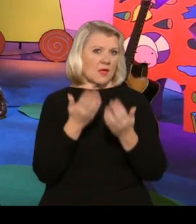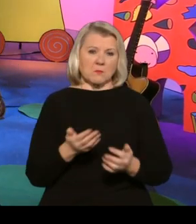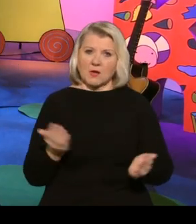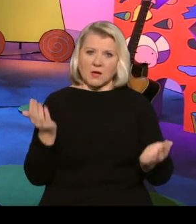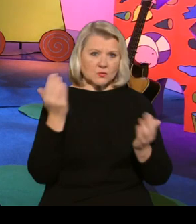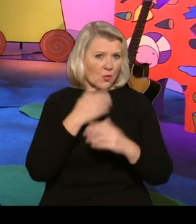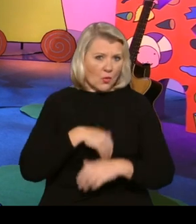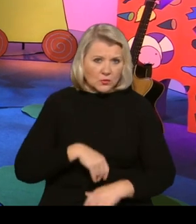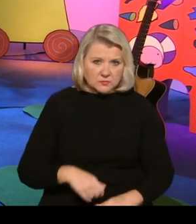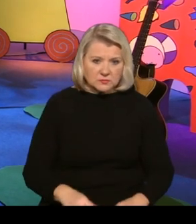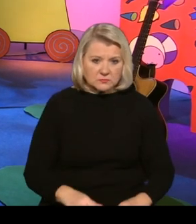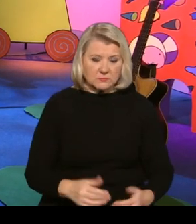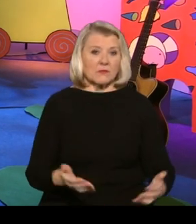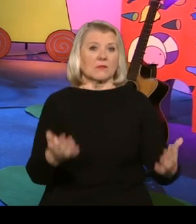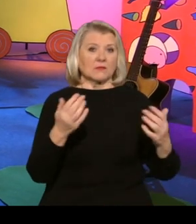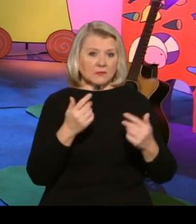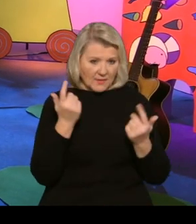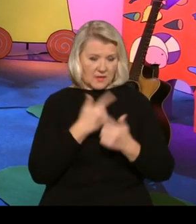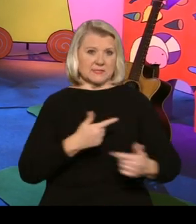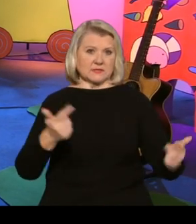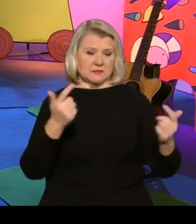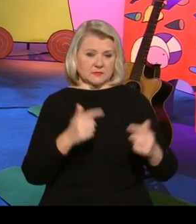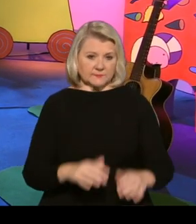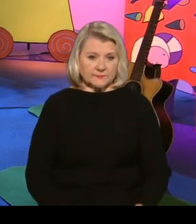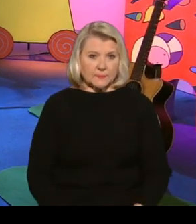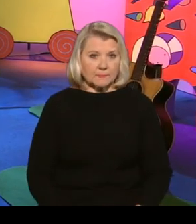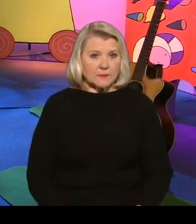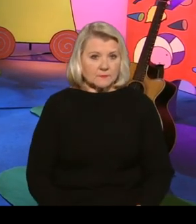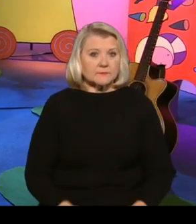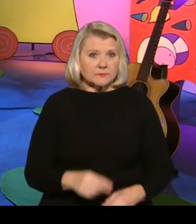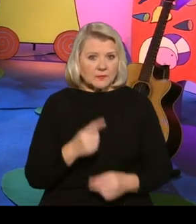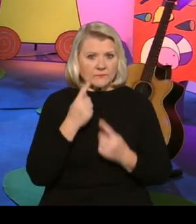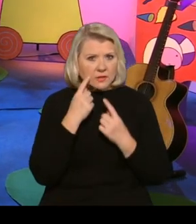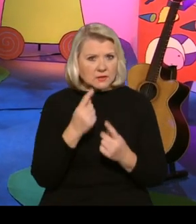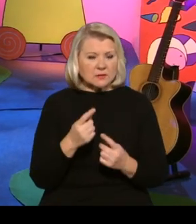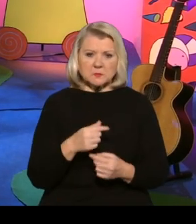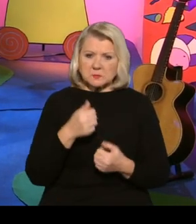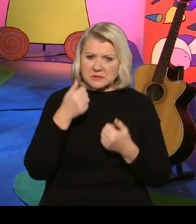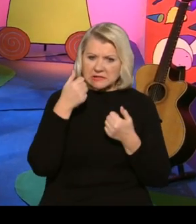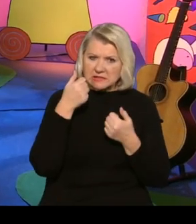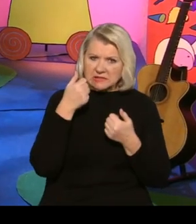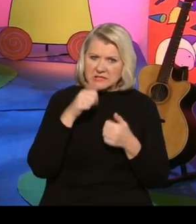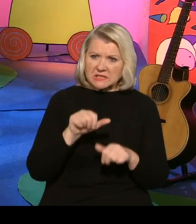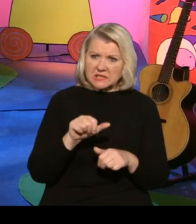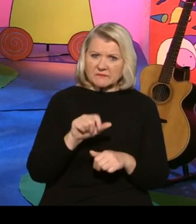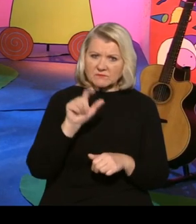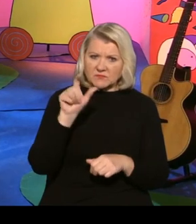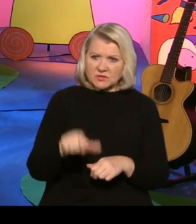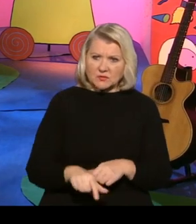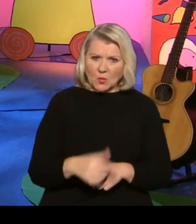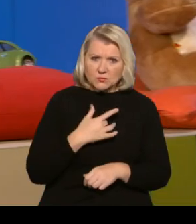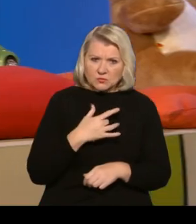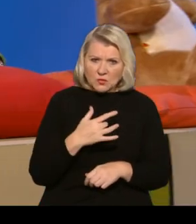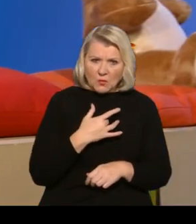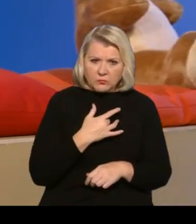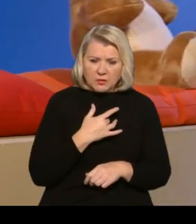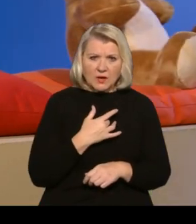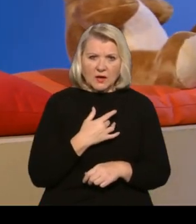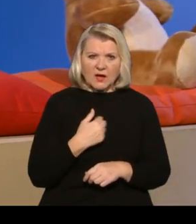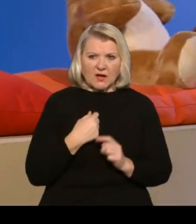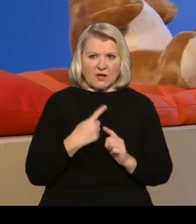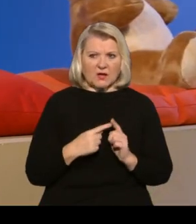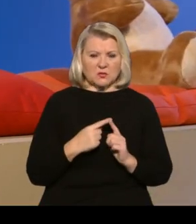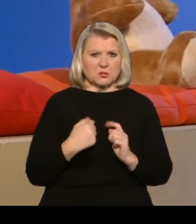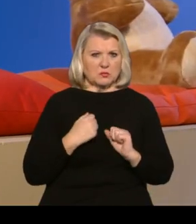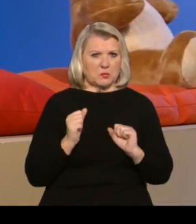No, tak vidíš. Nevidím, ale vidím nějakou divnou houkající osobu. A taky se trochu